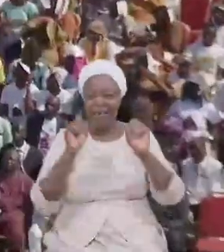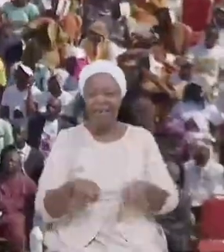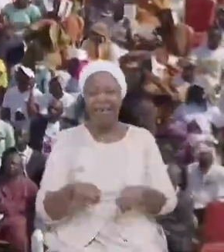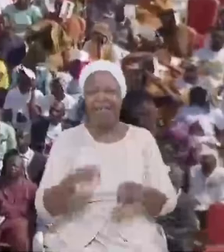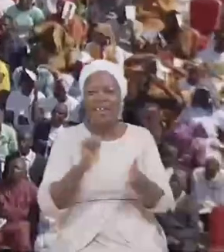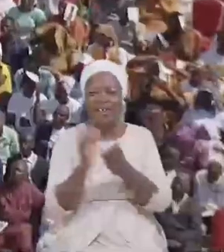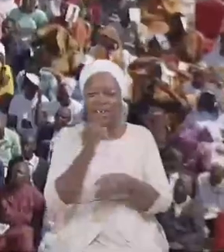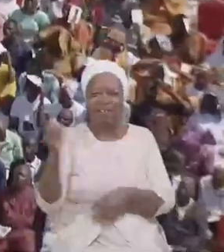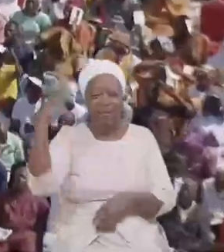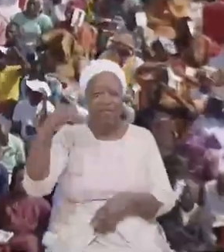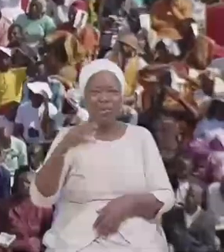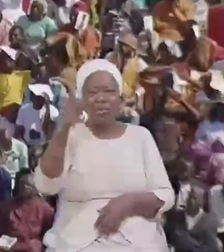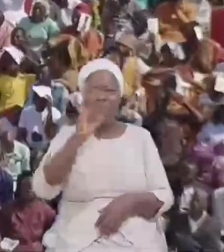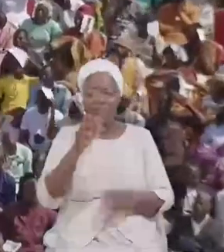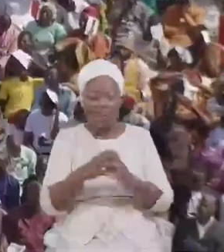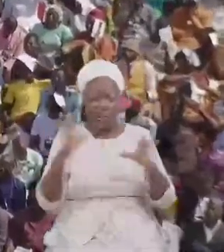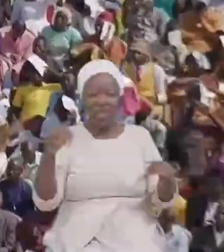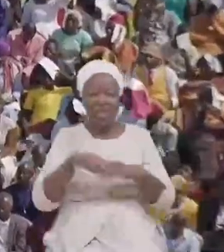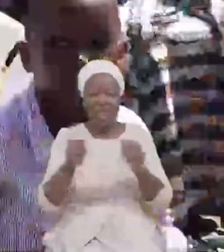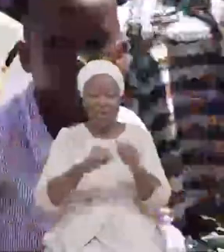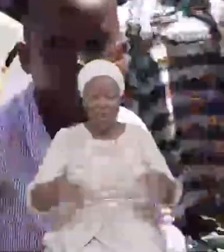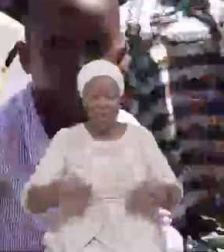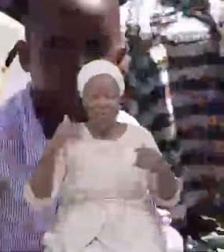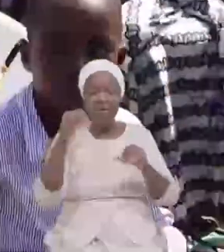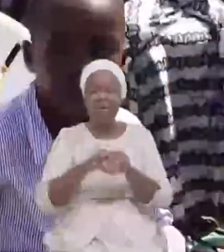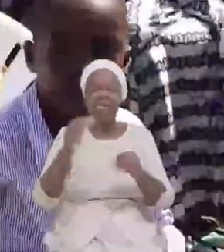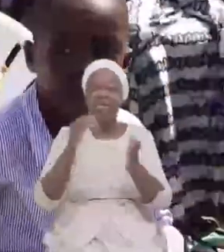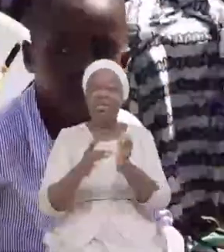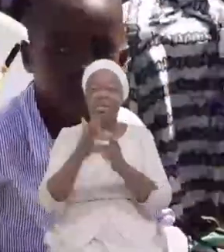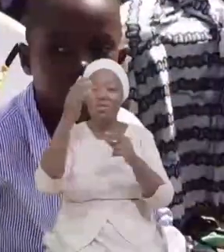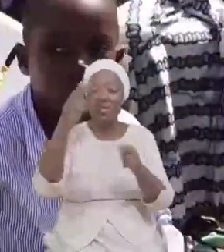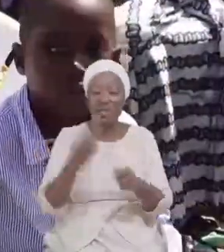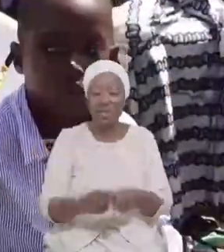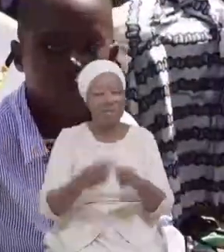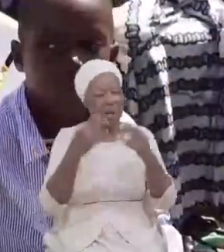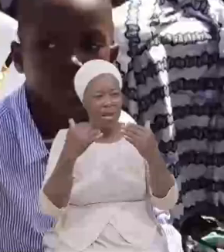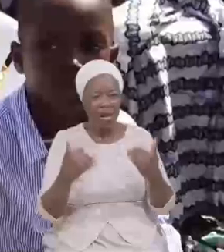La grâce de Dieu sera abondante dans chaque vie au nom de Jésus.